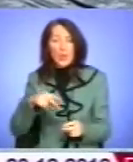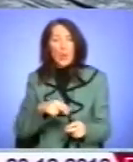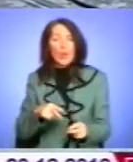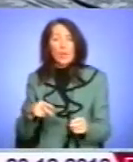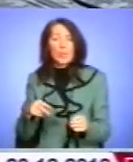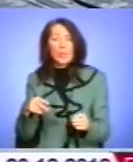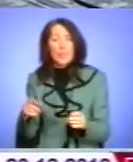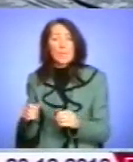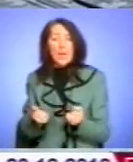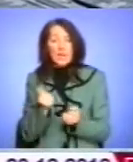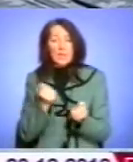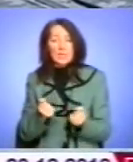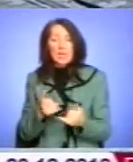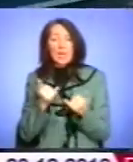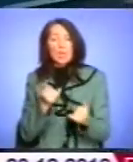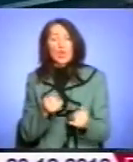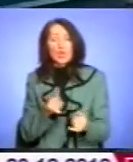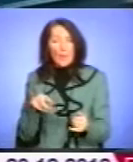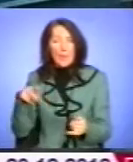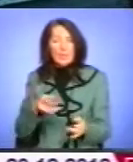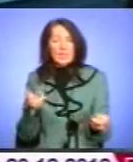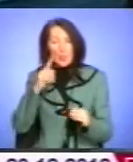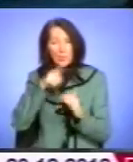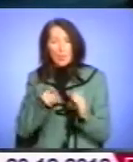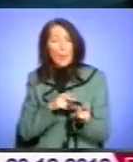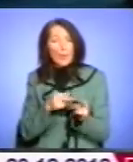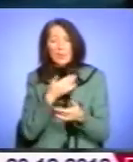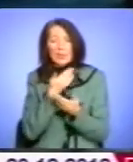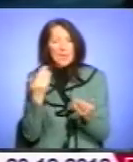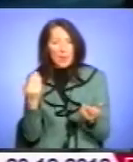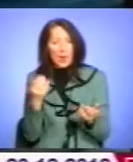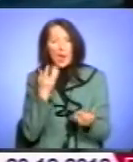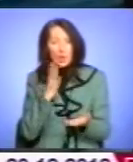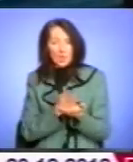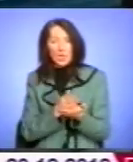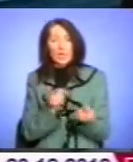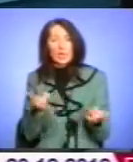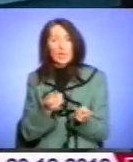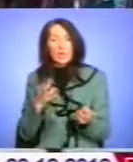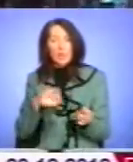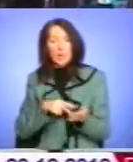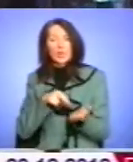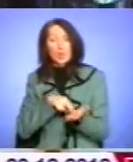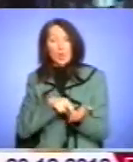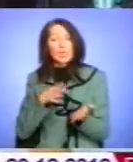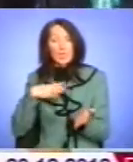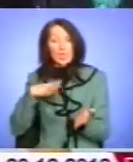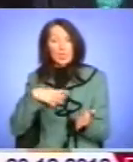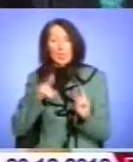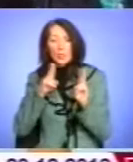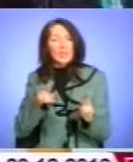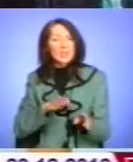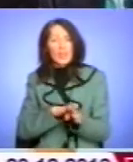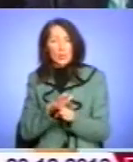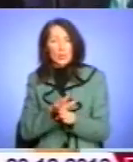колію, треба переконатися, що не їде поїзд. А якщо їде, треба відійти на безпечну відстань і перечекати. Та правил не дотримуються.